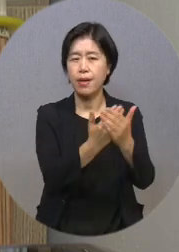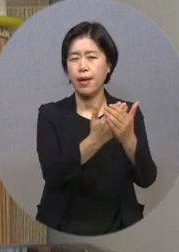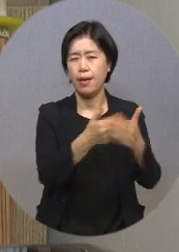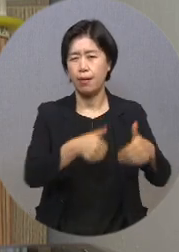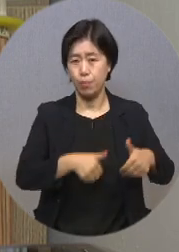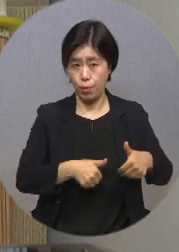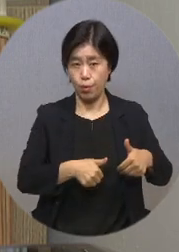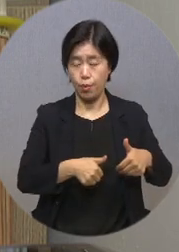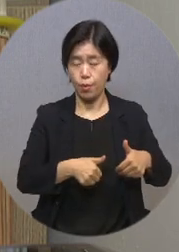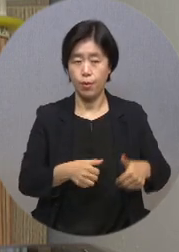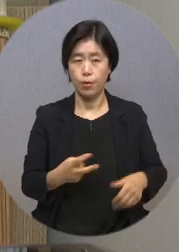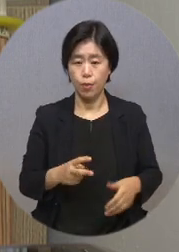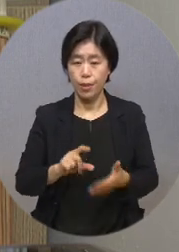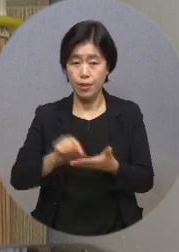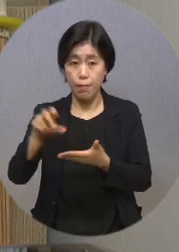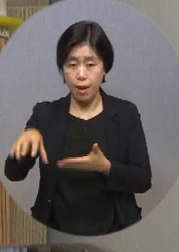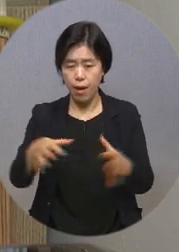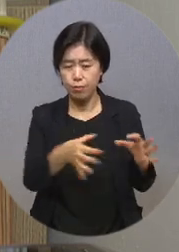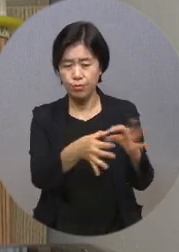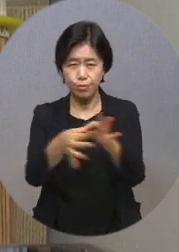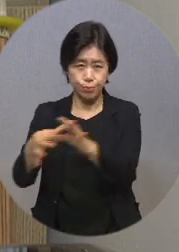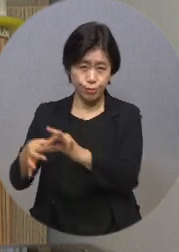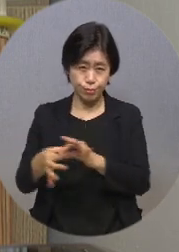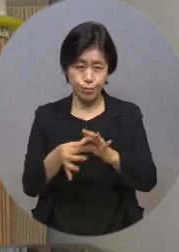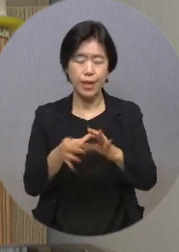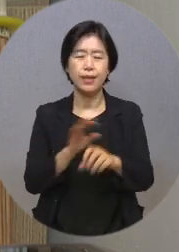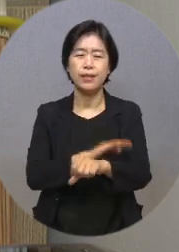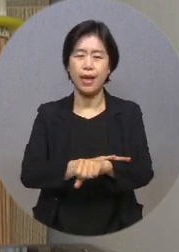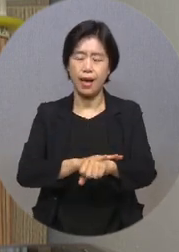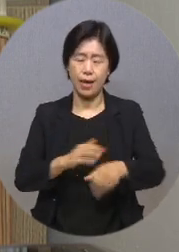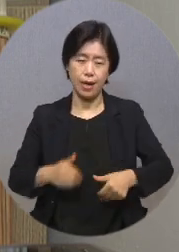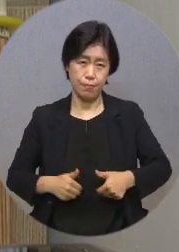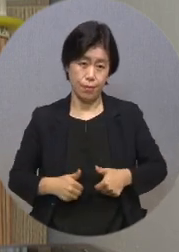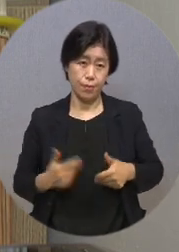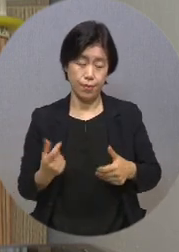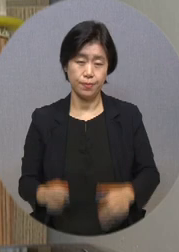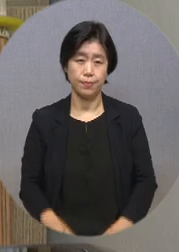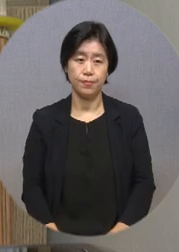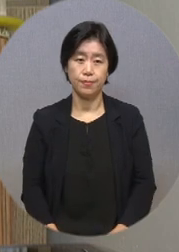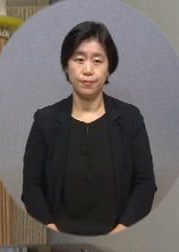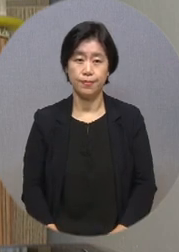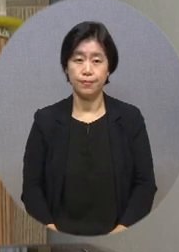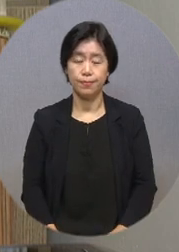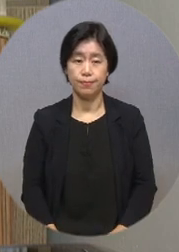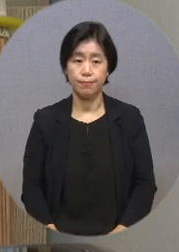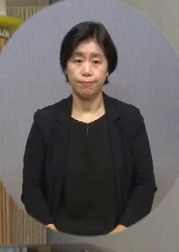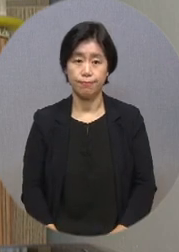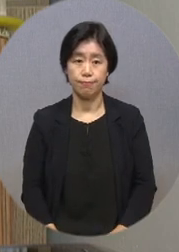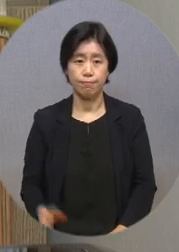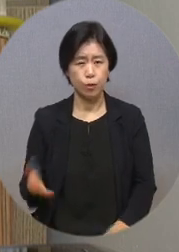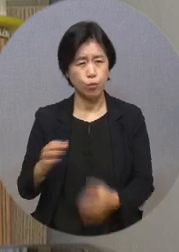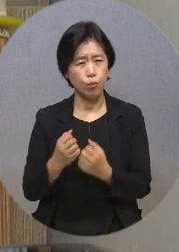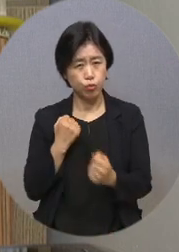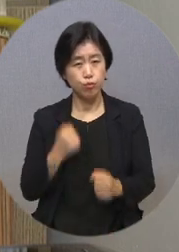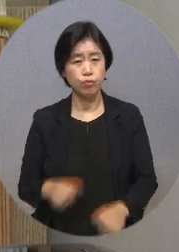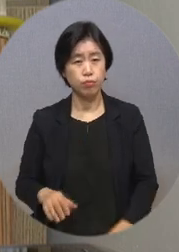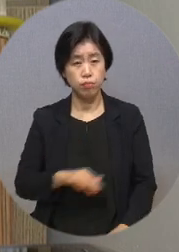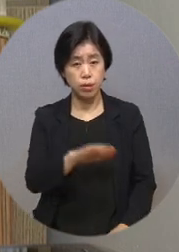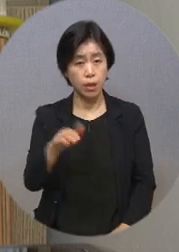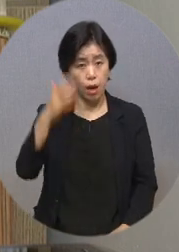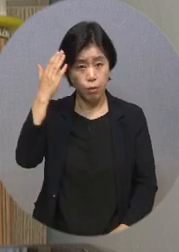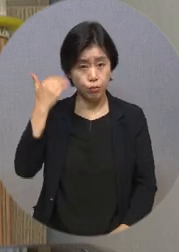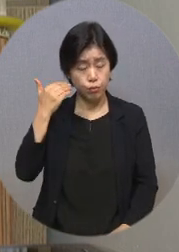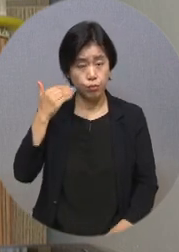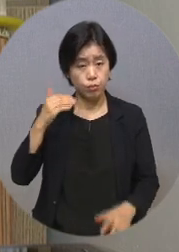기초로 순환이 되는 그런 복지 선순환 구조가 잘 만들어져야 되는데 그럼에도 불구하고 우리는 매년